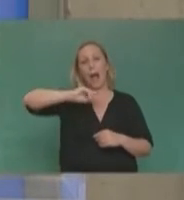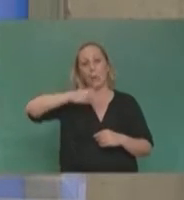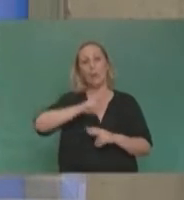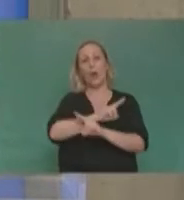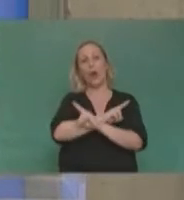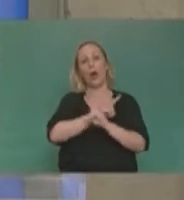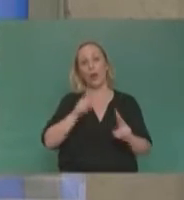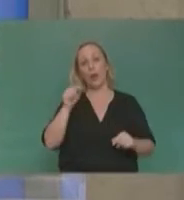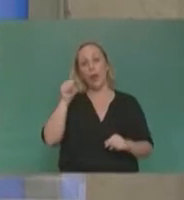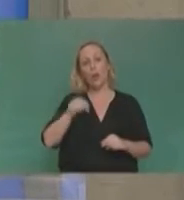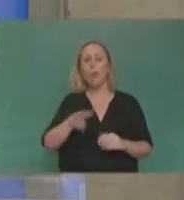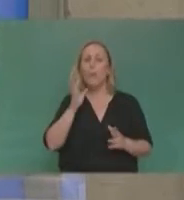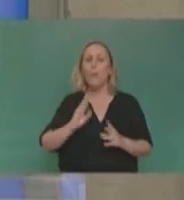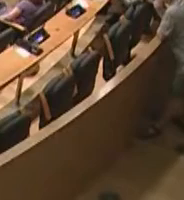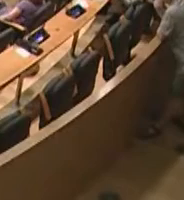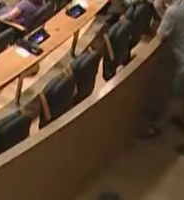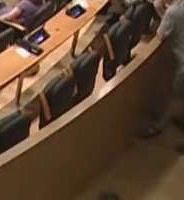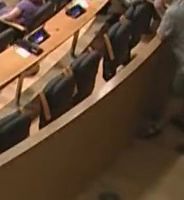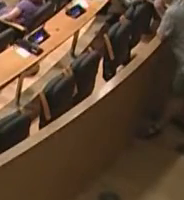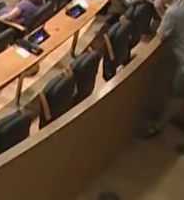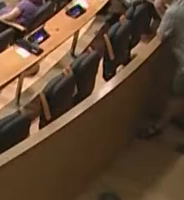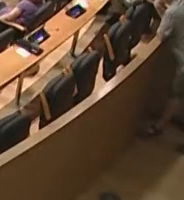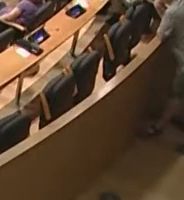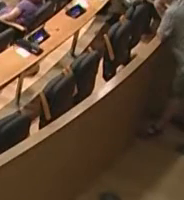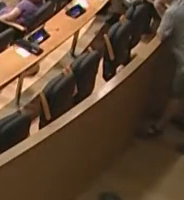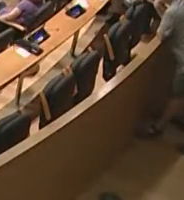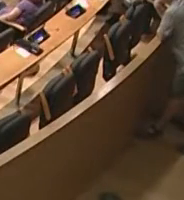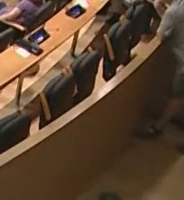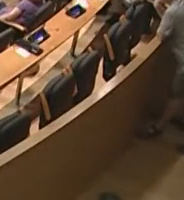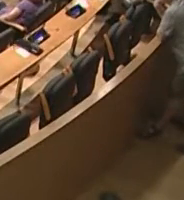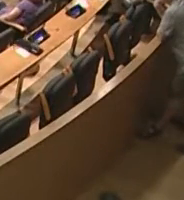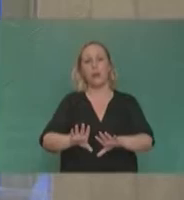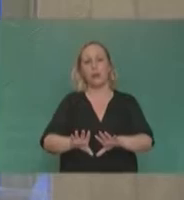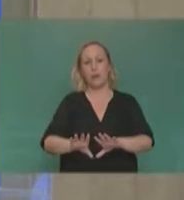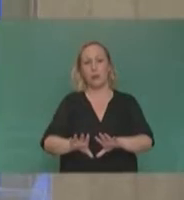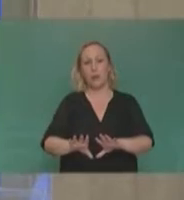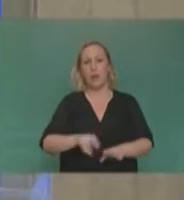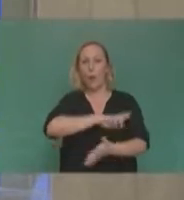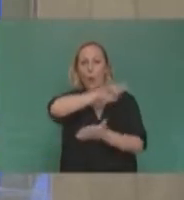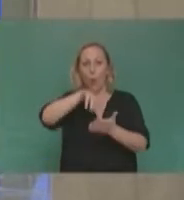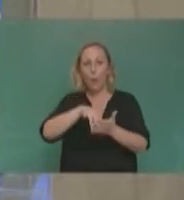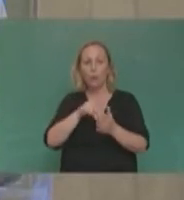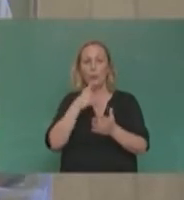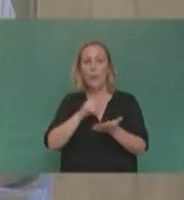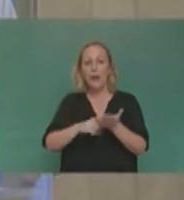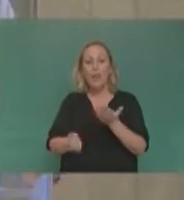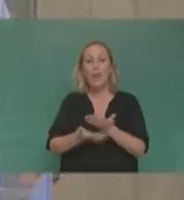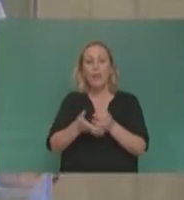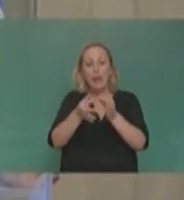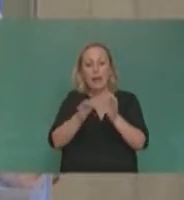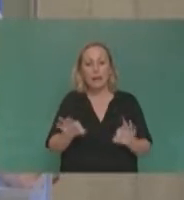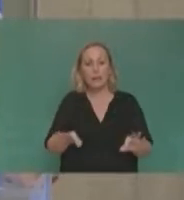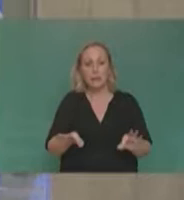σαφήνια και μπορώ να ακούσω και όλους τους ανθρώπους που λένε ότι όχι για αυτούς τους λόγους. Πρέπει λοιπόν στα αλήθεια να